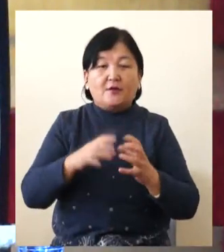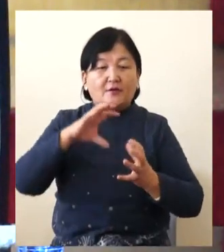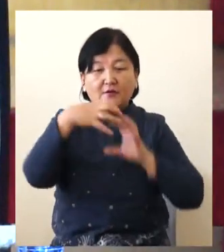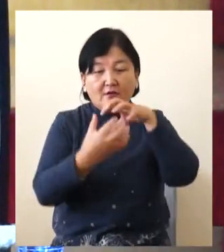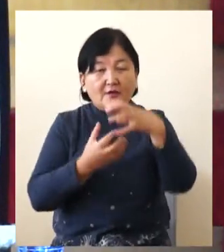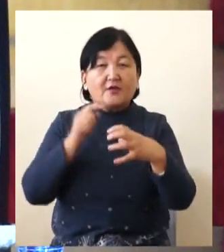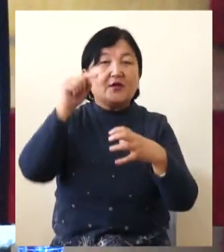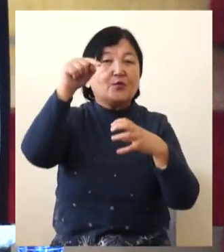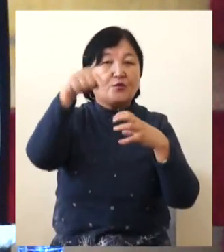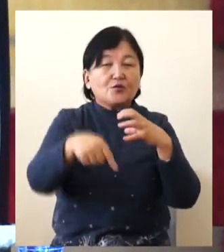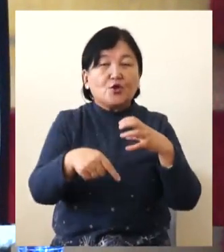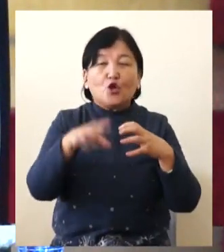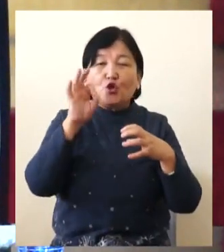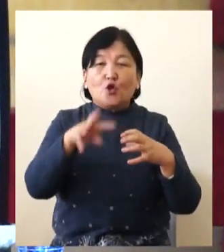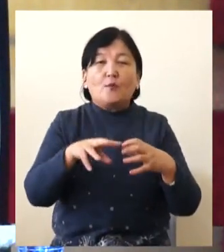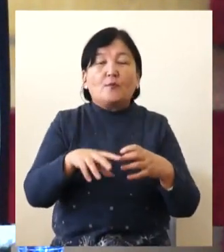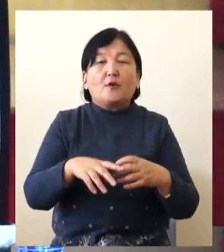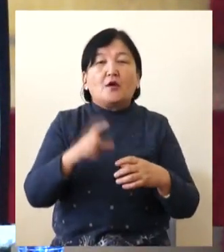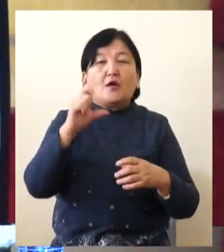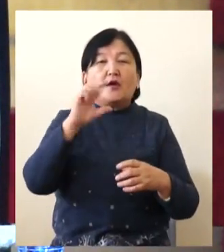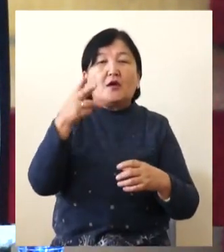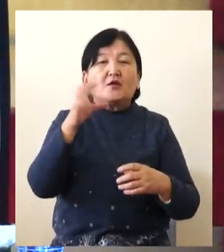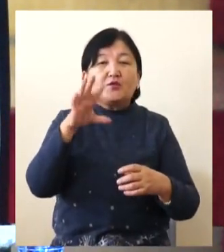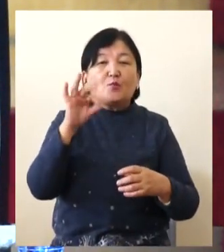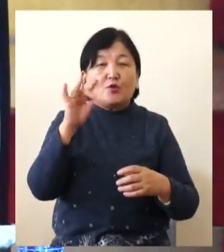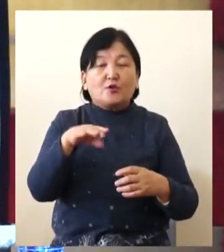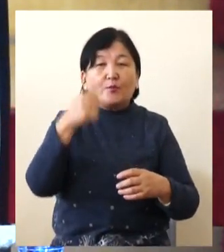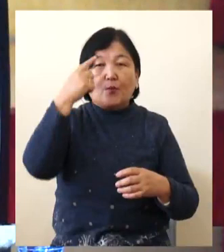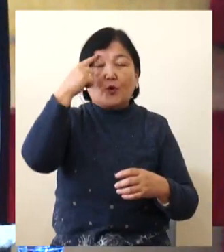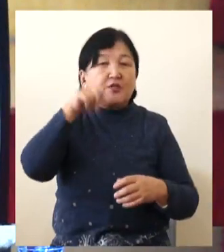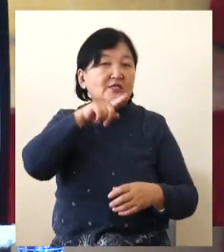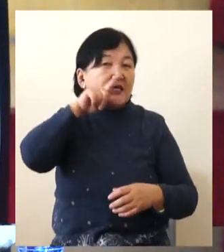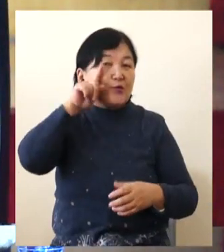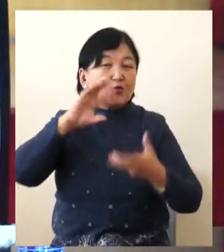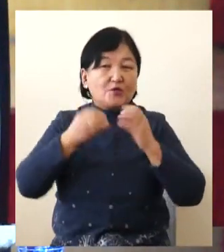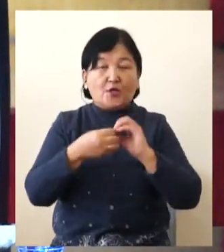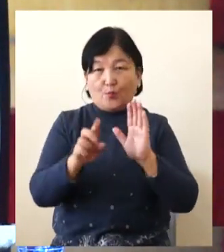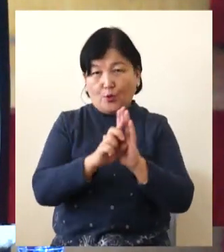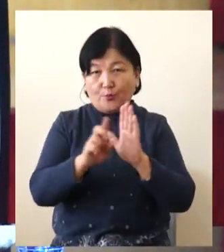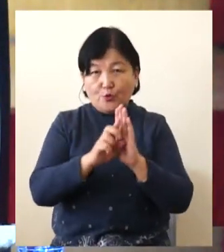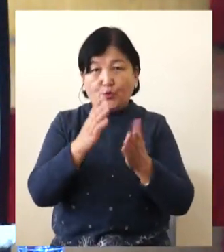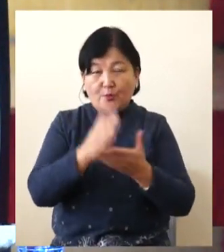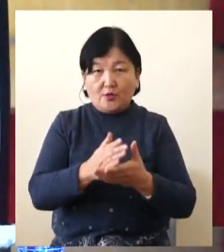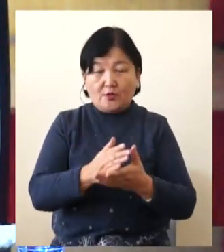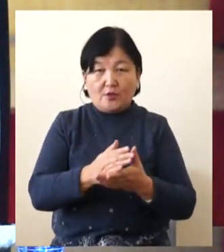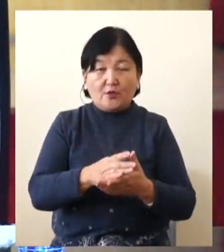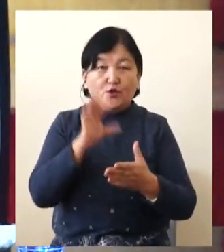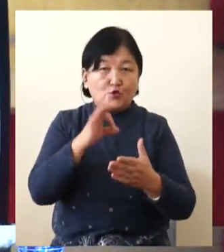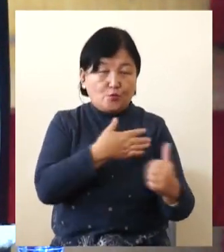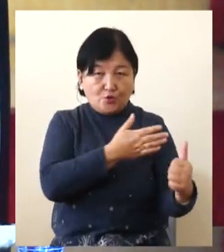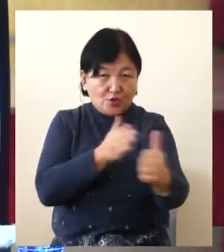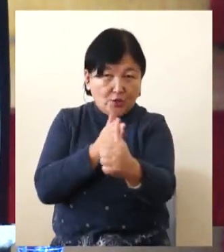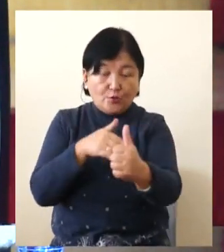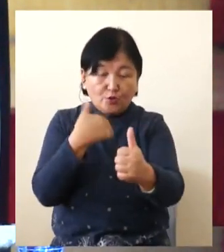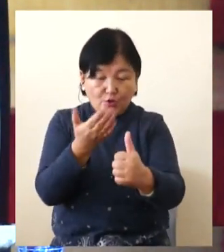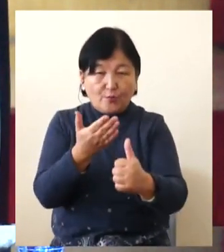дэлхийг хүрсэн энэ том экспортуудыг энэ залуучуучийн хийх боломжтой юм. Эдний эдрийг тэр рүү зөв чиглүүлж гаргаад